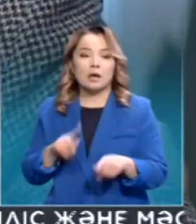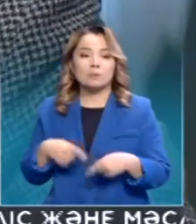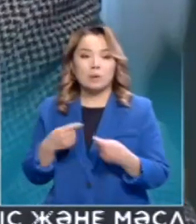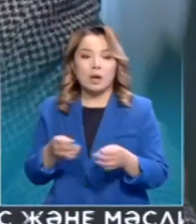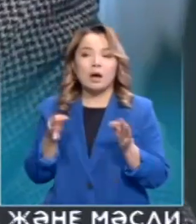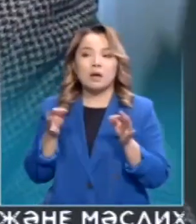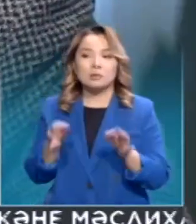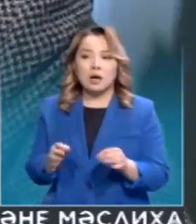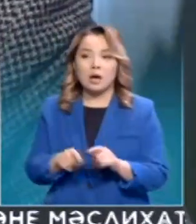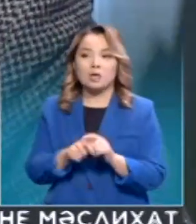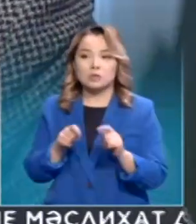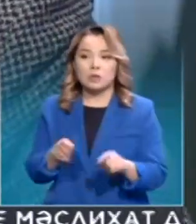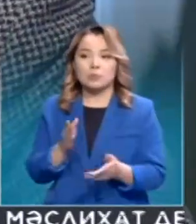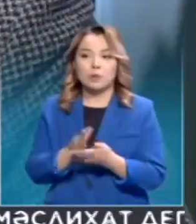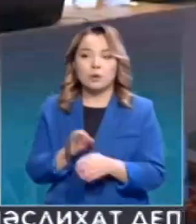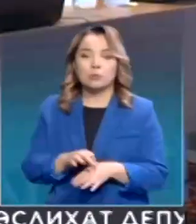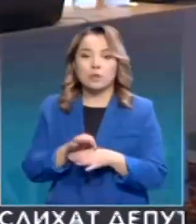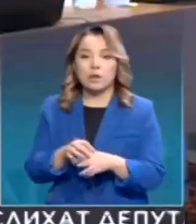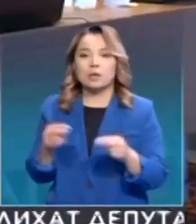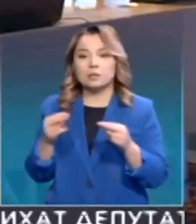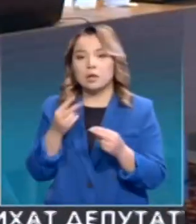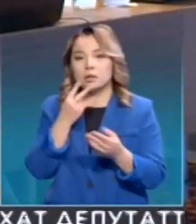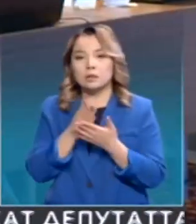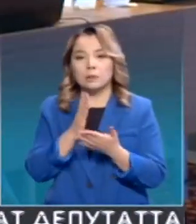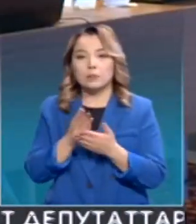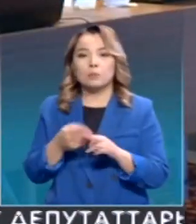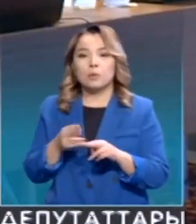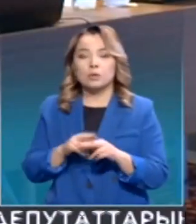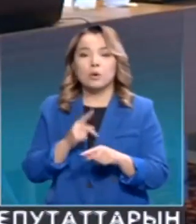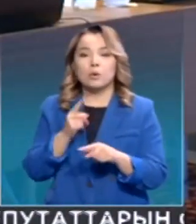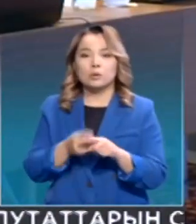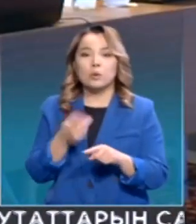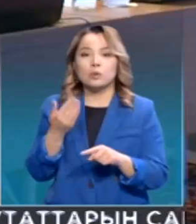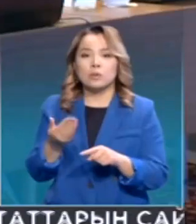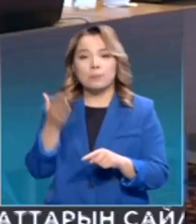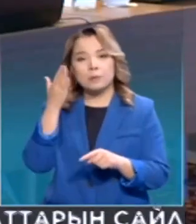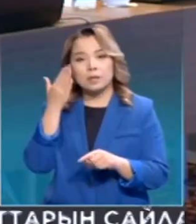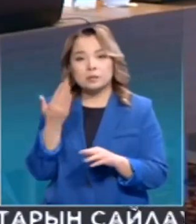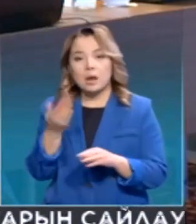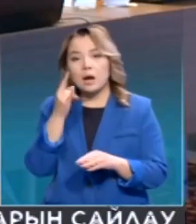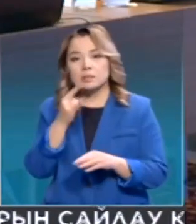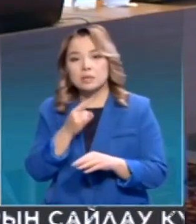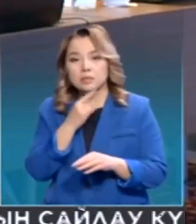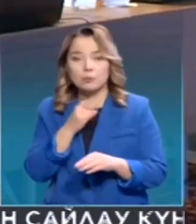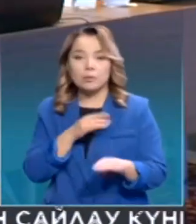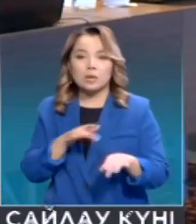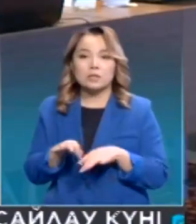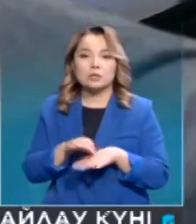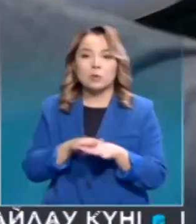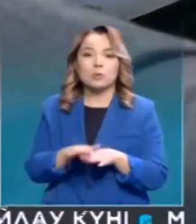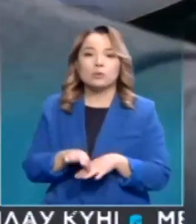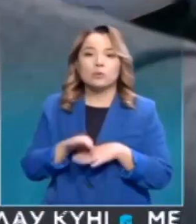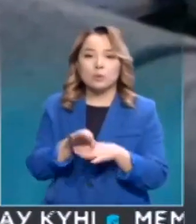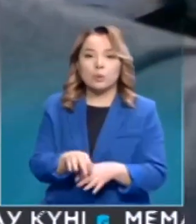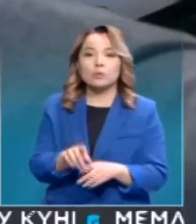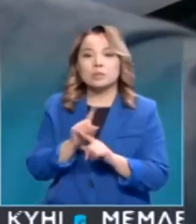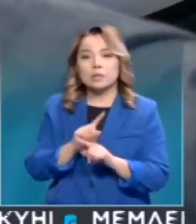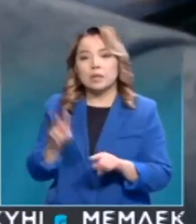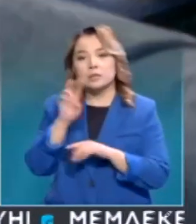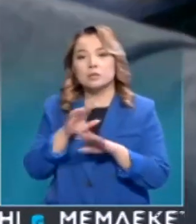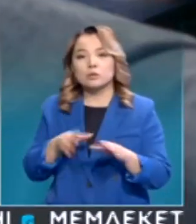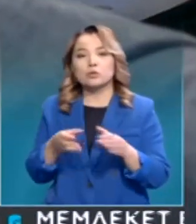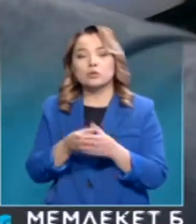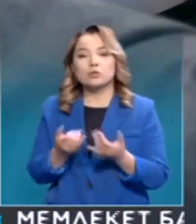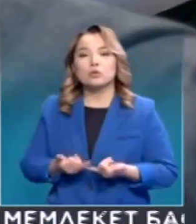берудің әділ, ашық өтіп жатқаны куә болғанын айтады. Бұған қоса олардың пікірінше, Қазақстандағы процестің өтуі өзге